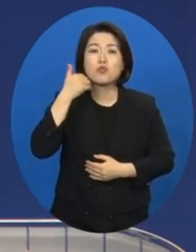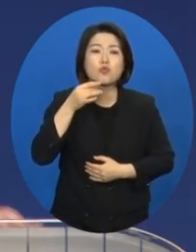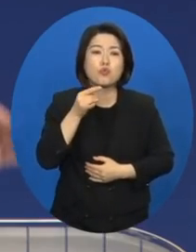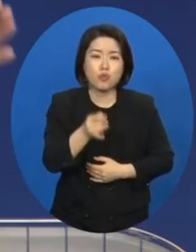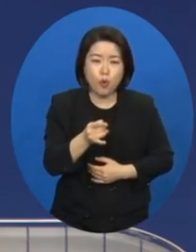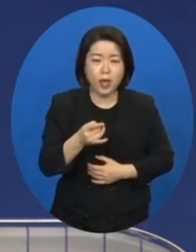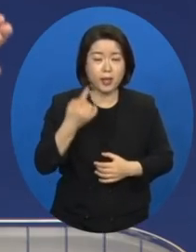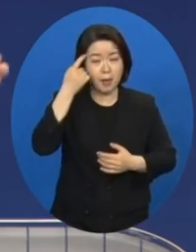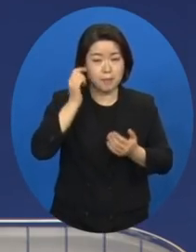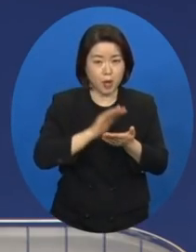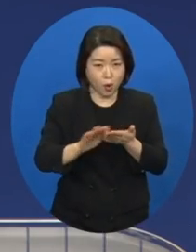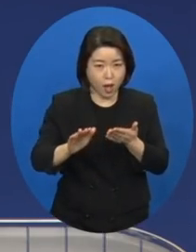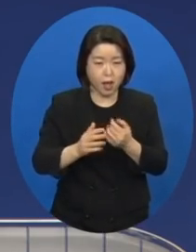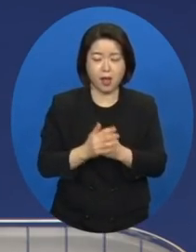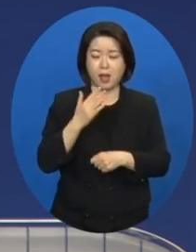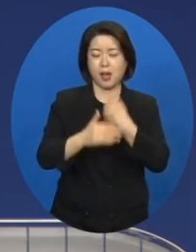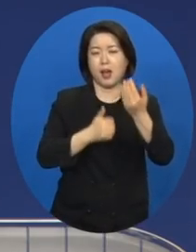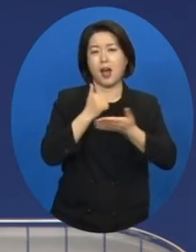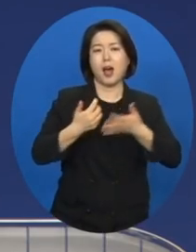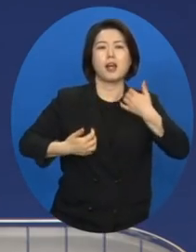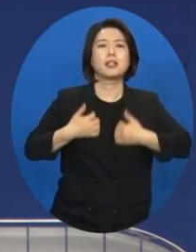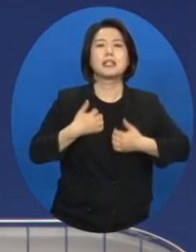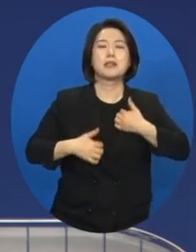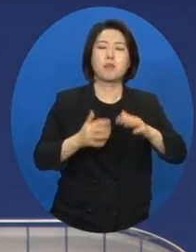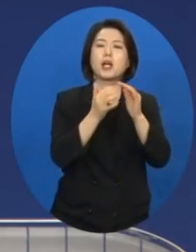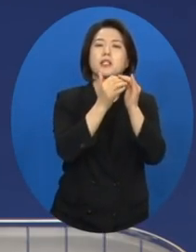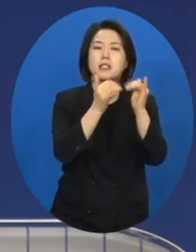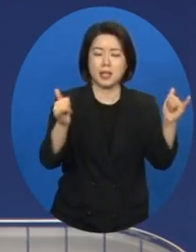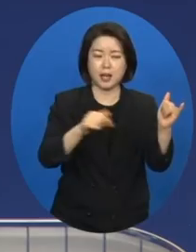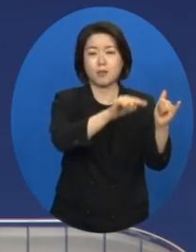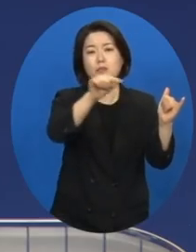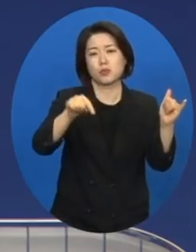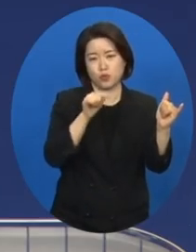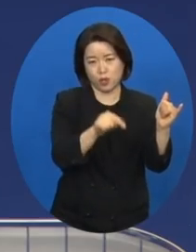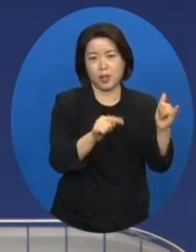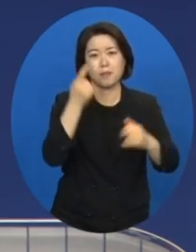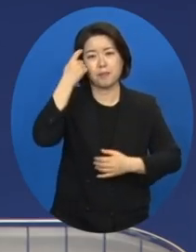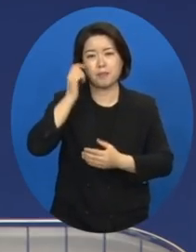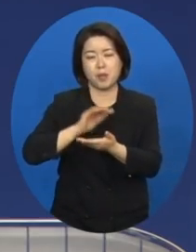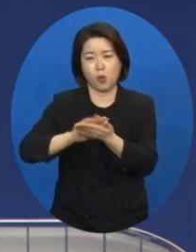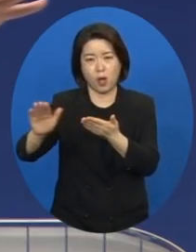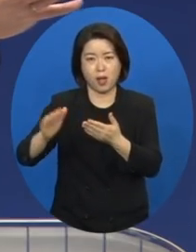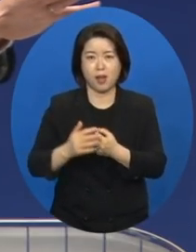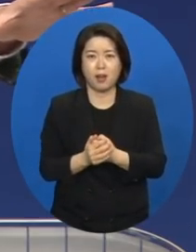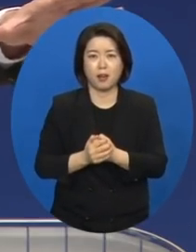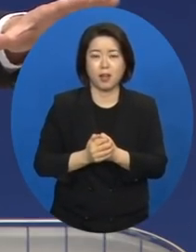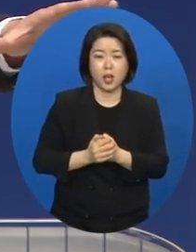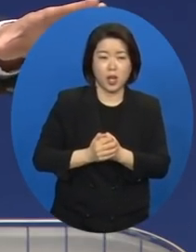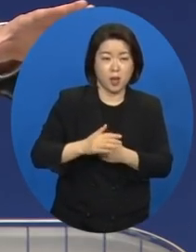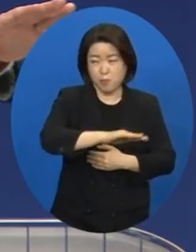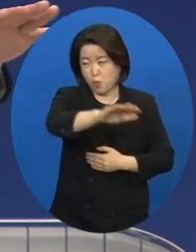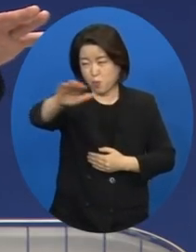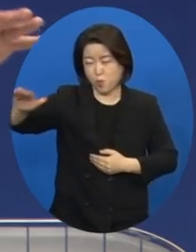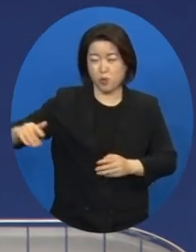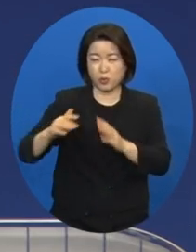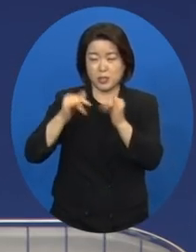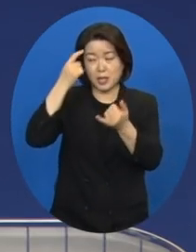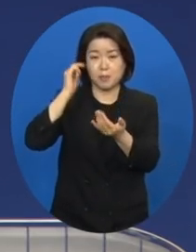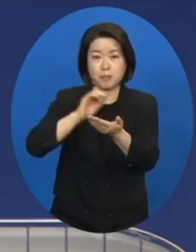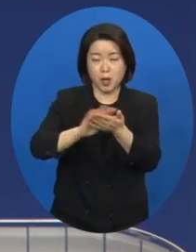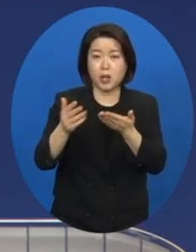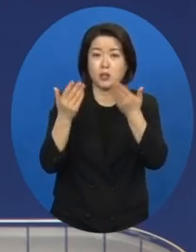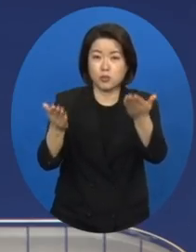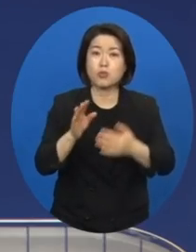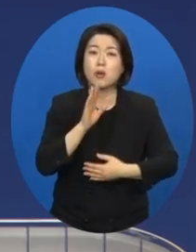했습니까? 하나님이 기뻐하신 사람들 중에 평화입니다. 모든 이들에게 하나님이 평화를 주실 거지만,